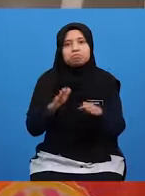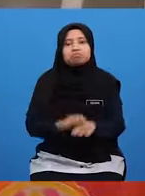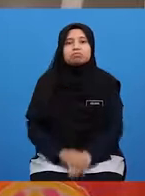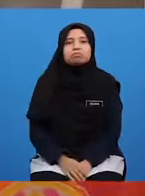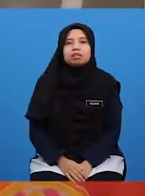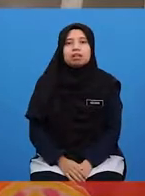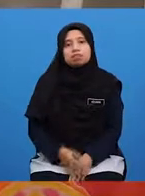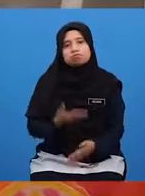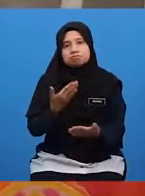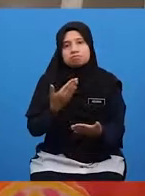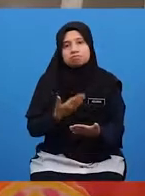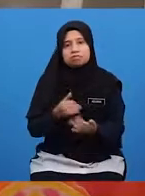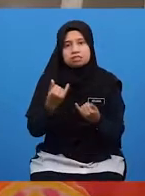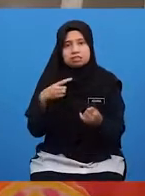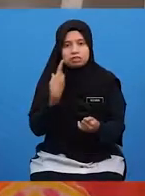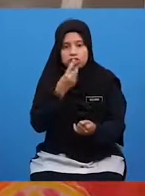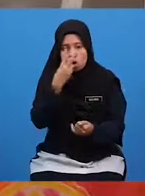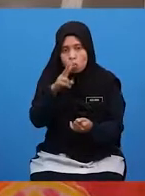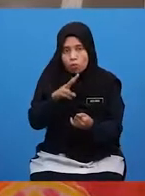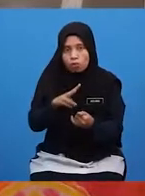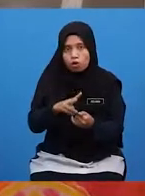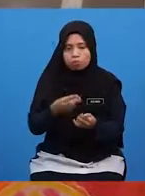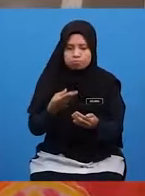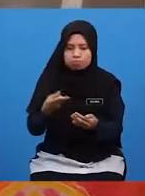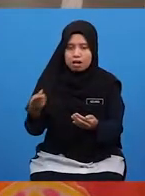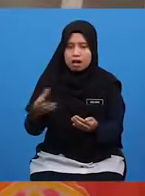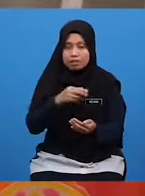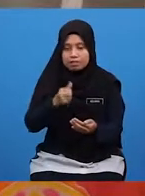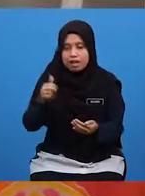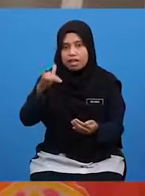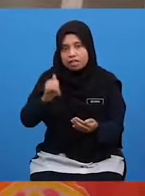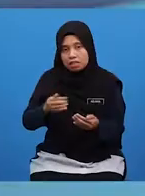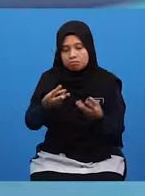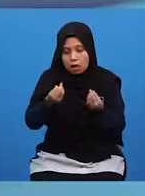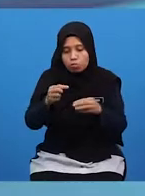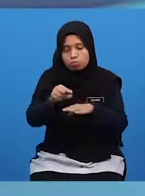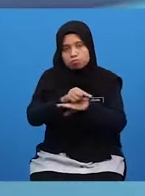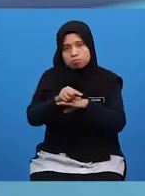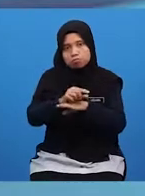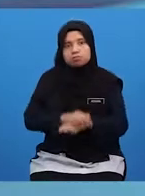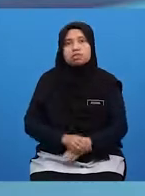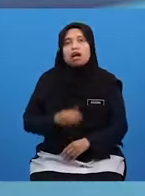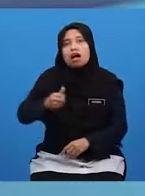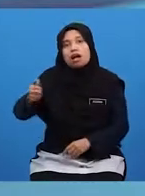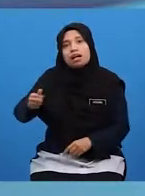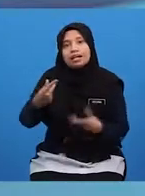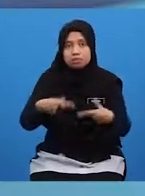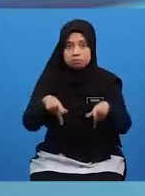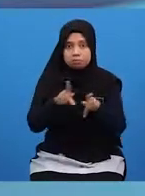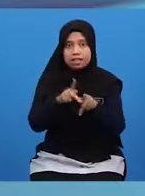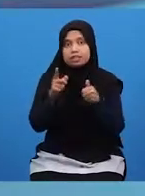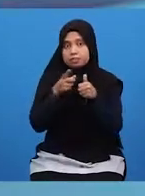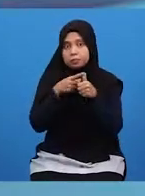Baiklah, mari kita perhatikan alat dan bahan yang diperlukan. Alat yang diperlukan